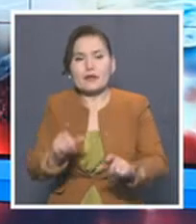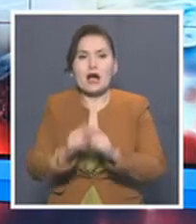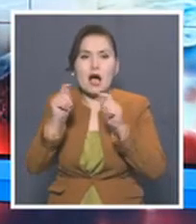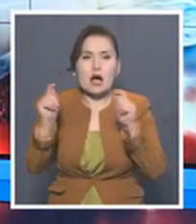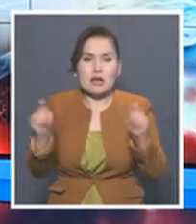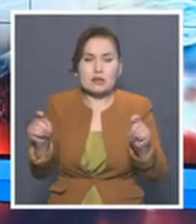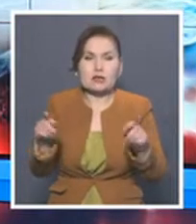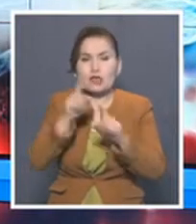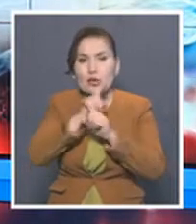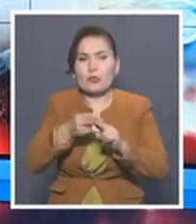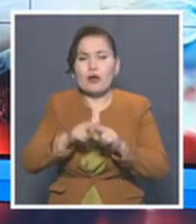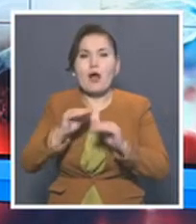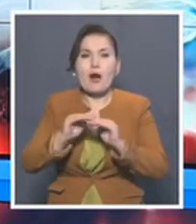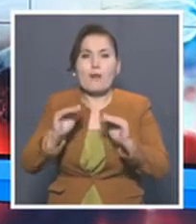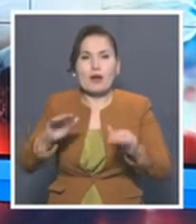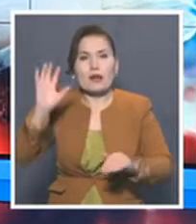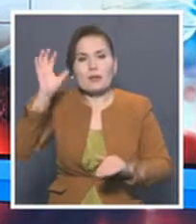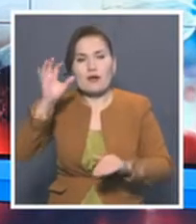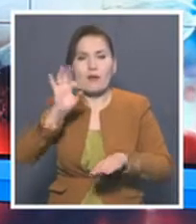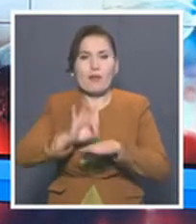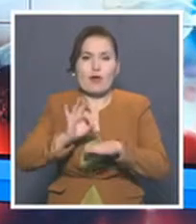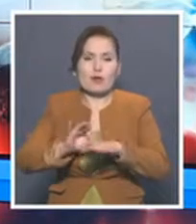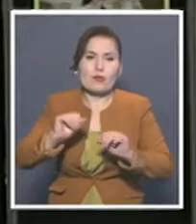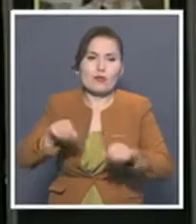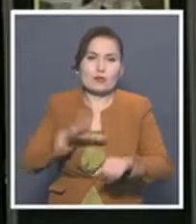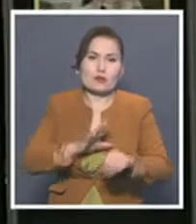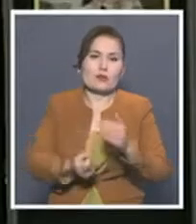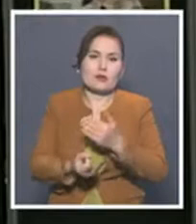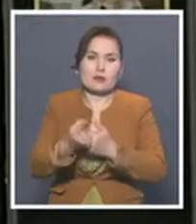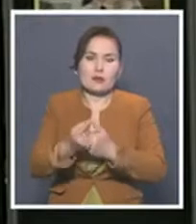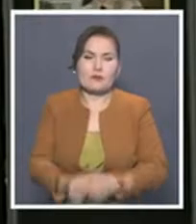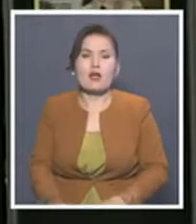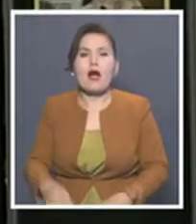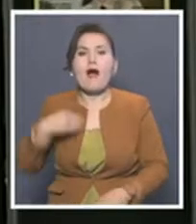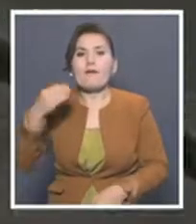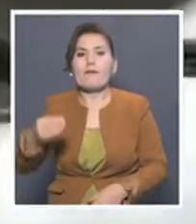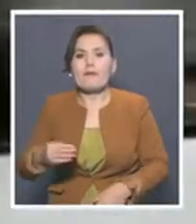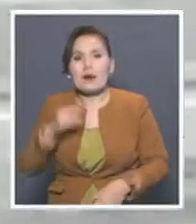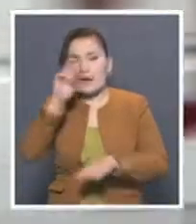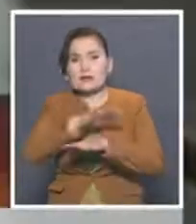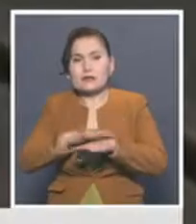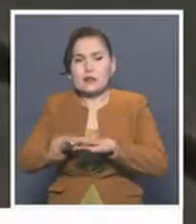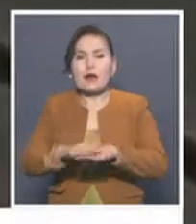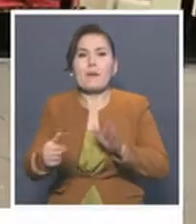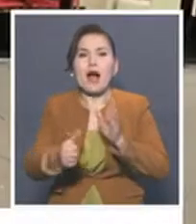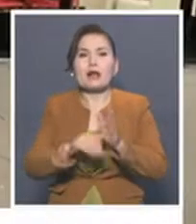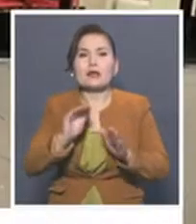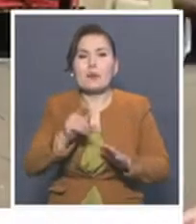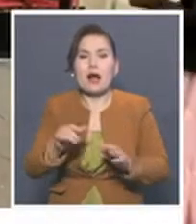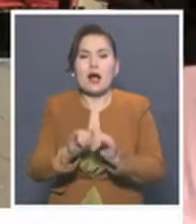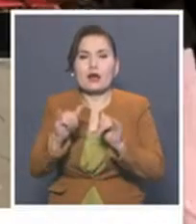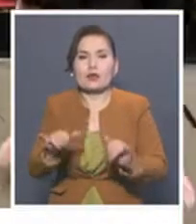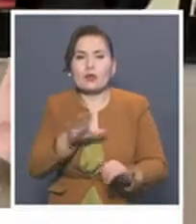ауытқуы балаларда да көбеюі мүмкін дейді мамандар. Францияда бір тәулікте 6000-дай адам коронавирус жұқтырды. Алайда ел